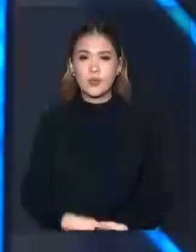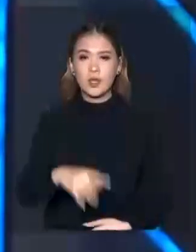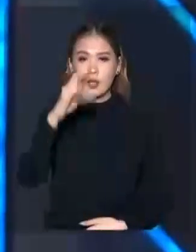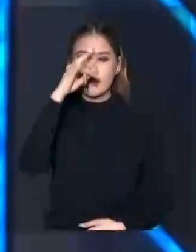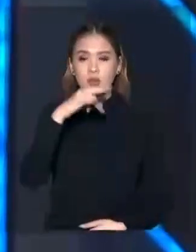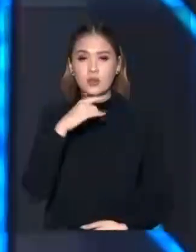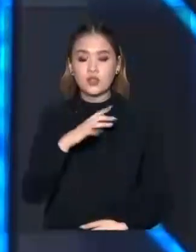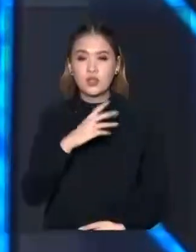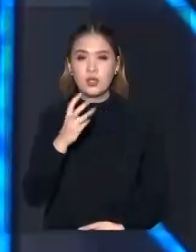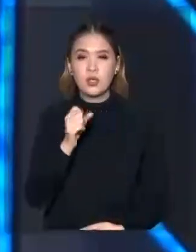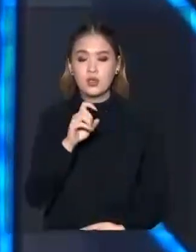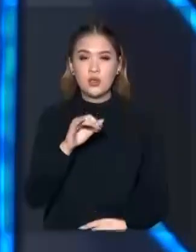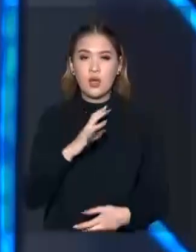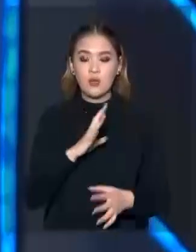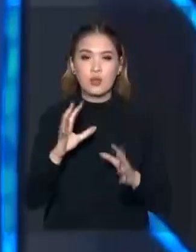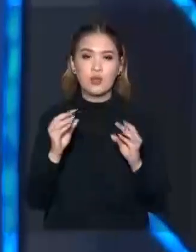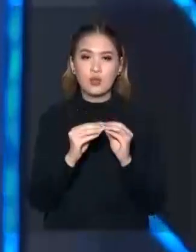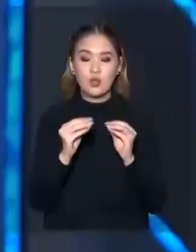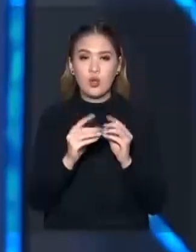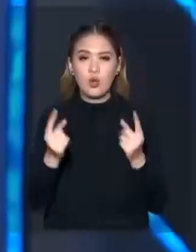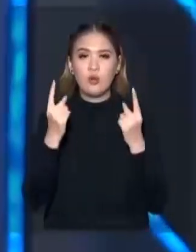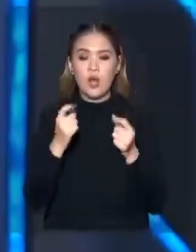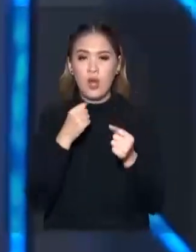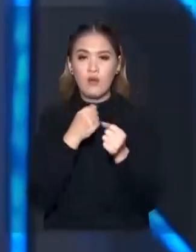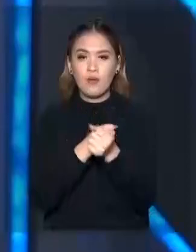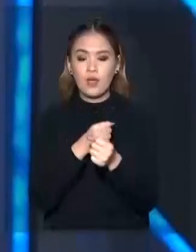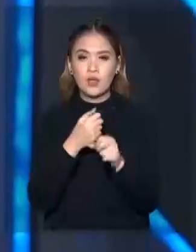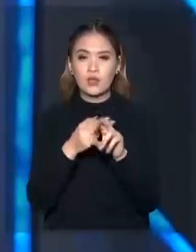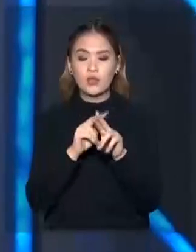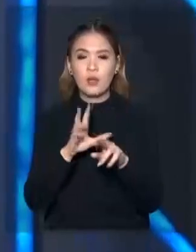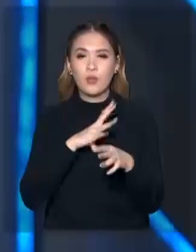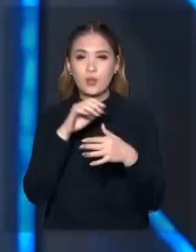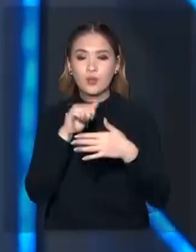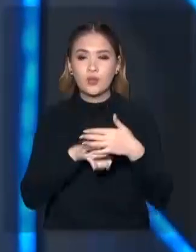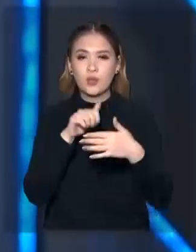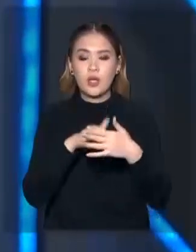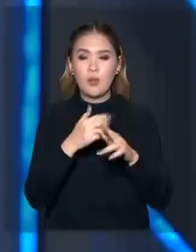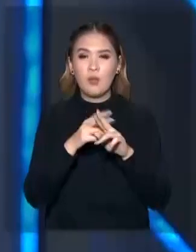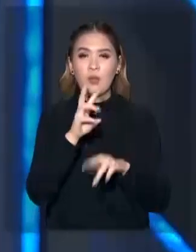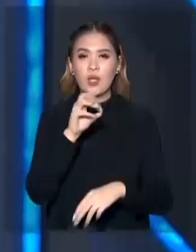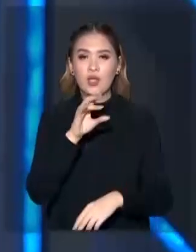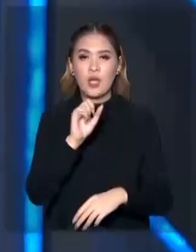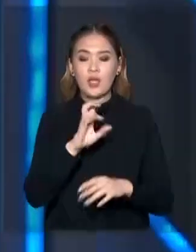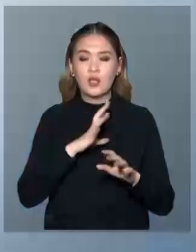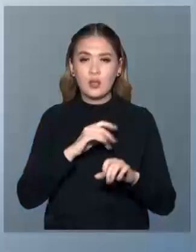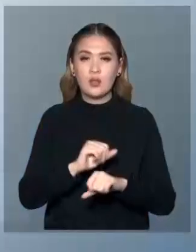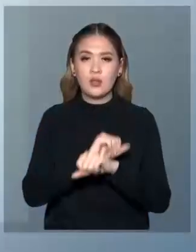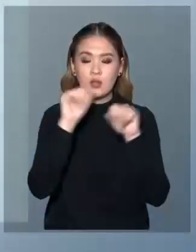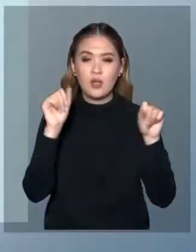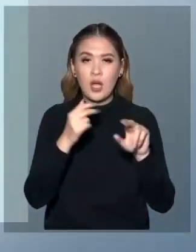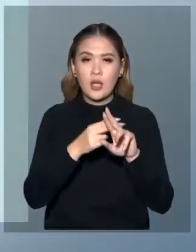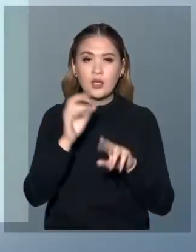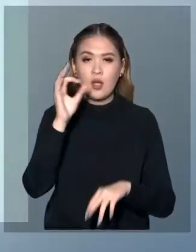На казахстанских шахтах произошло более 10 крупных аварий. Основной причиной был взрыв метана. Последнее крупное